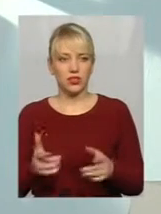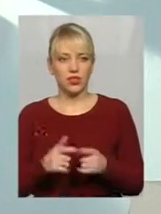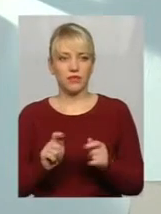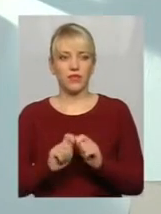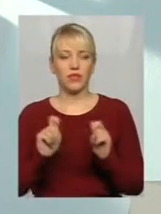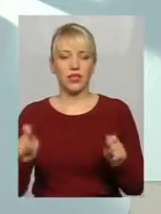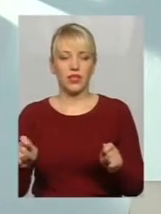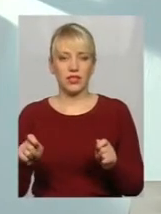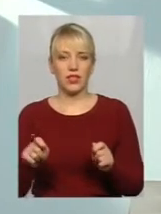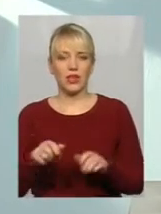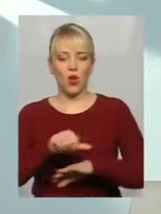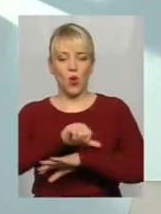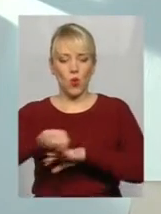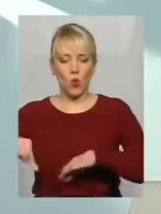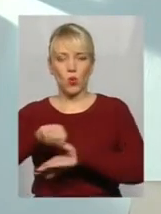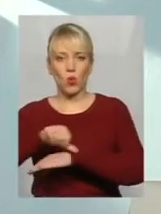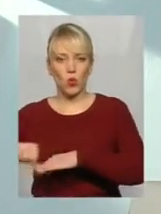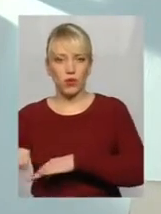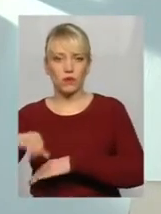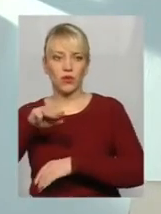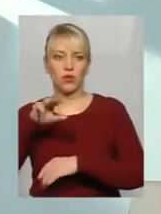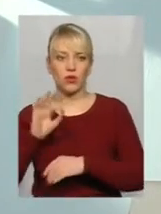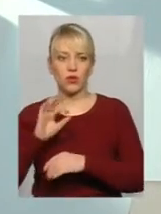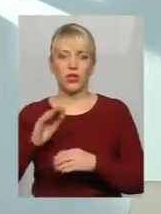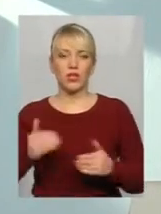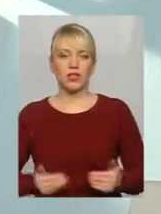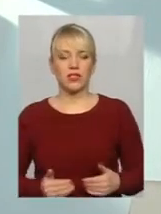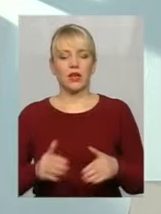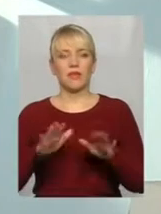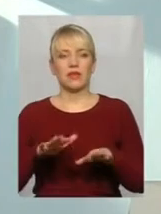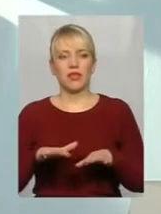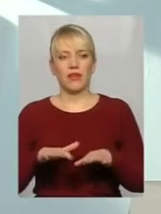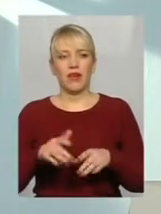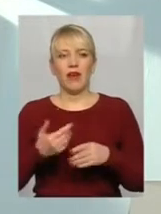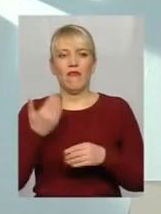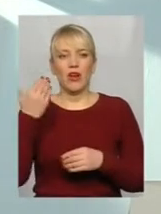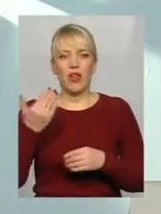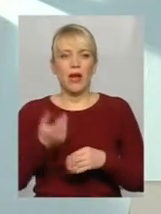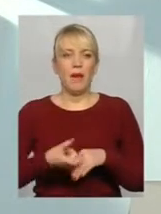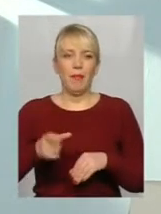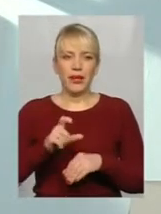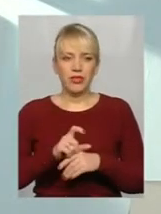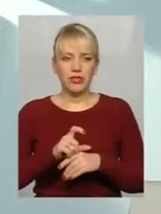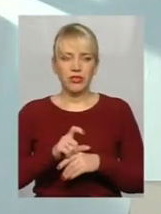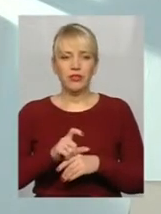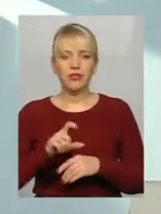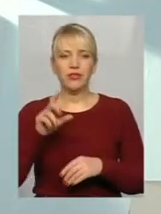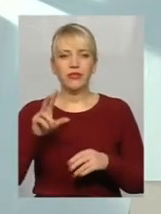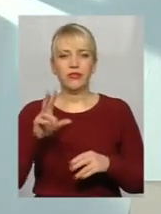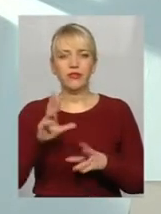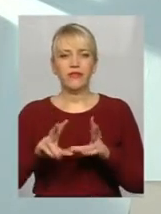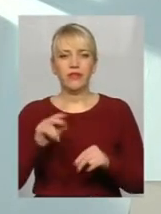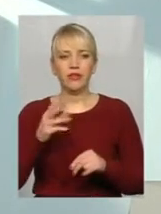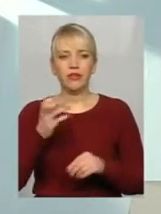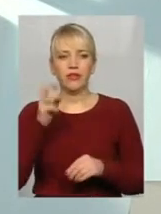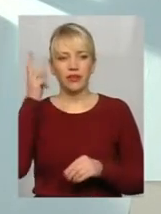відкритих кордонів, і то жителі, місцеві жителі, вони більше на заробітки, як і